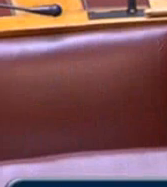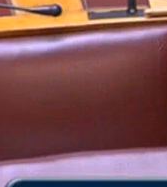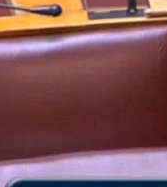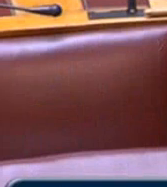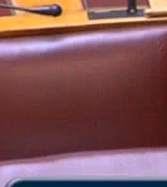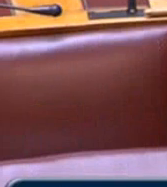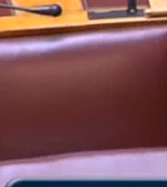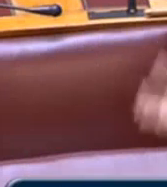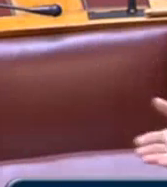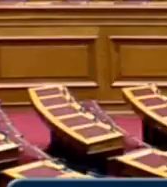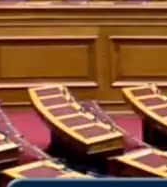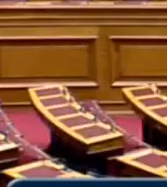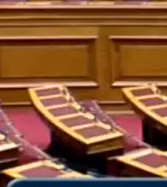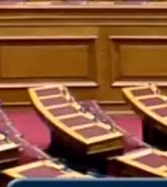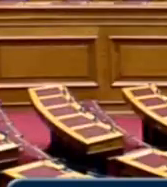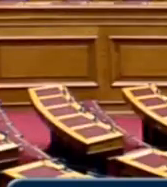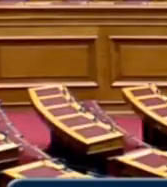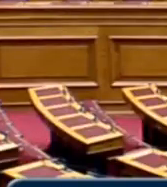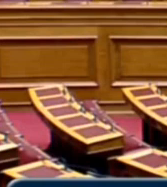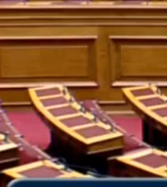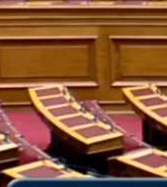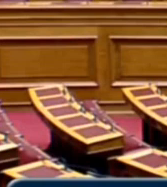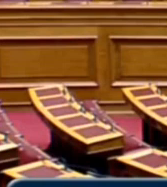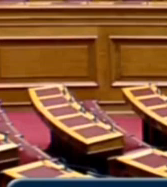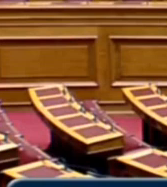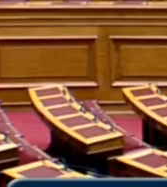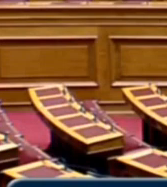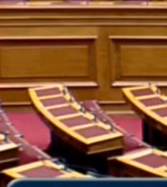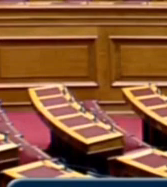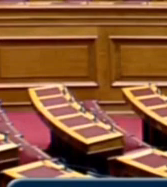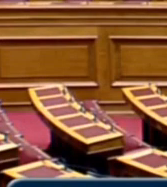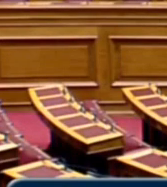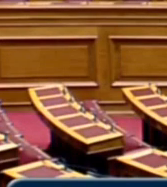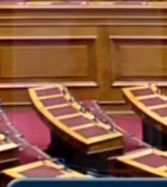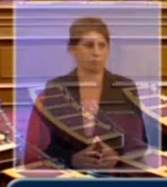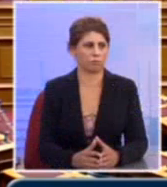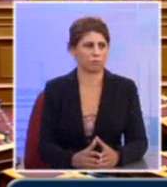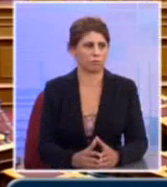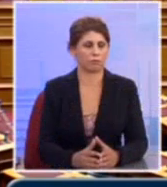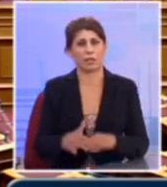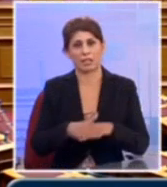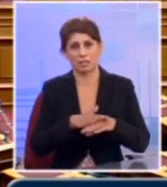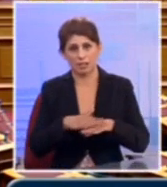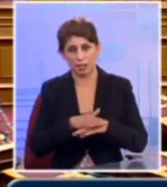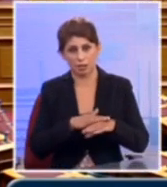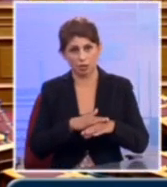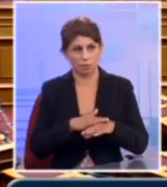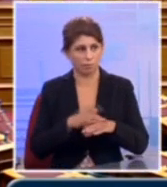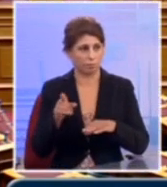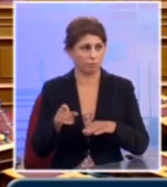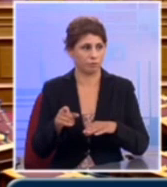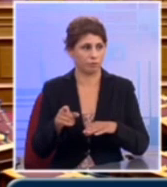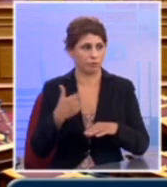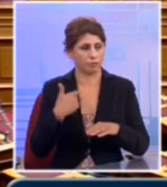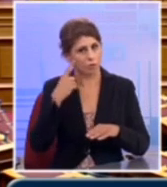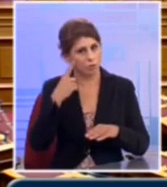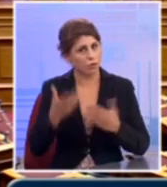αλλά ωστόσο καλό είναι όμως να αποφεύγουμε να λύνουμε τέτοια ζητήματα έτσι συγνώμη κύριε πρόεδρε εγώ νομίζω